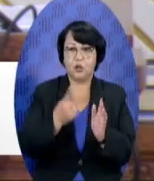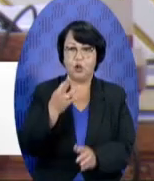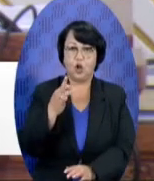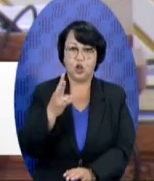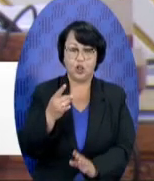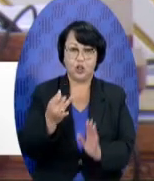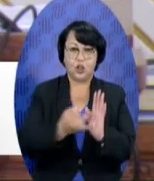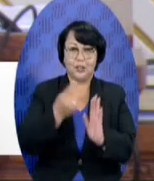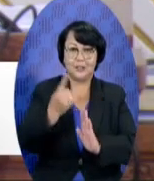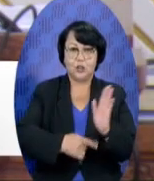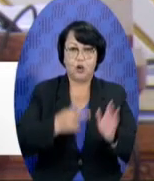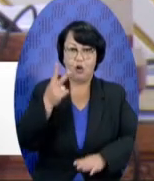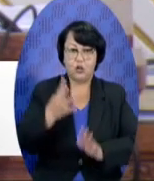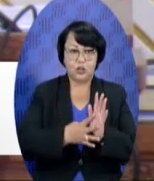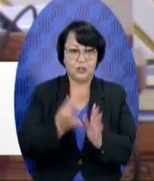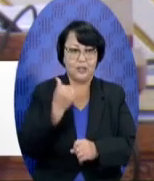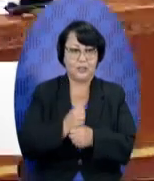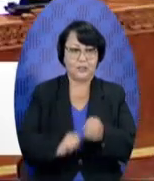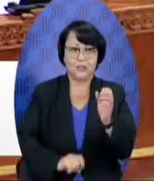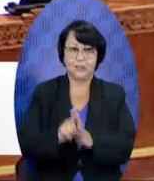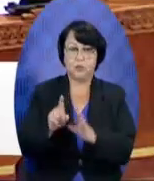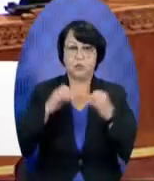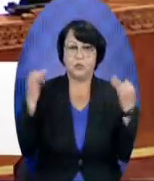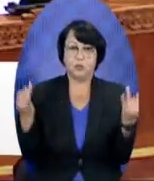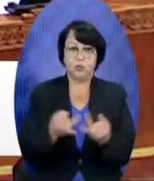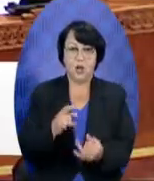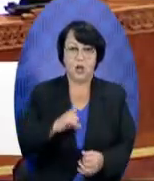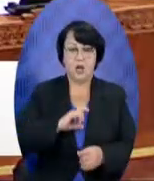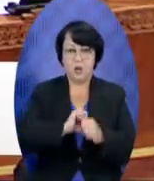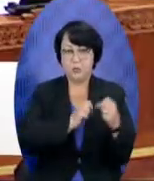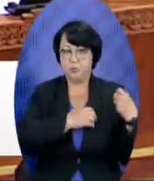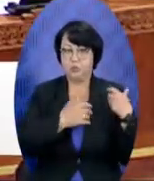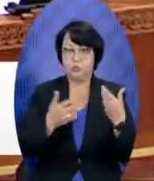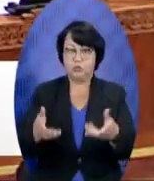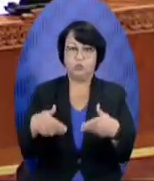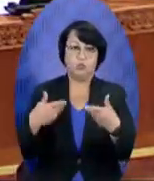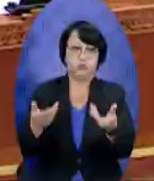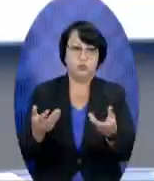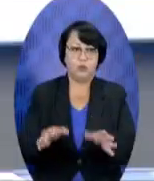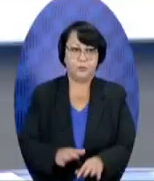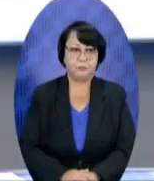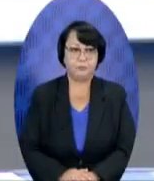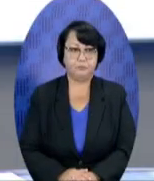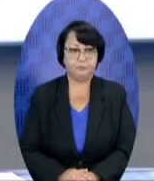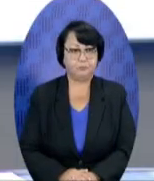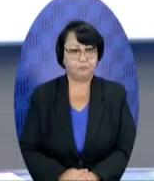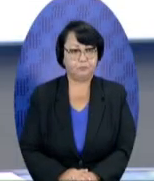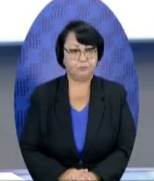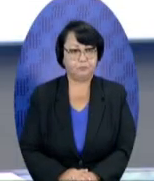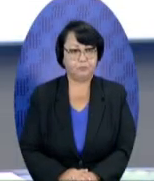7-р сарын 29-нд ажиллаа эхэлсэн улсын их хурлд эрх мэдлээ шилжүүлсэн юм.